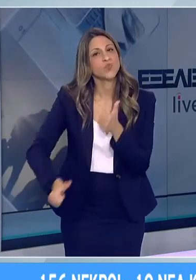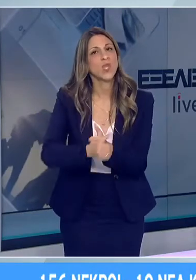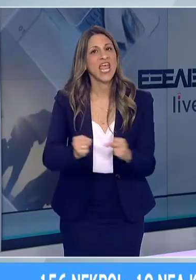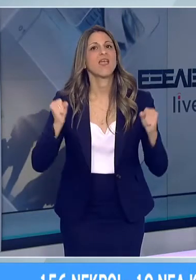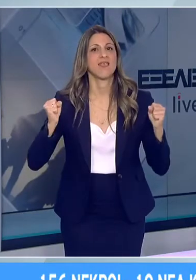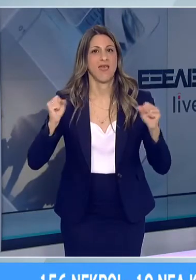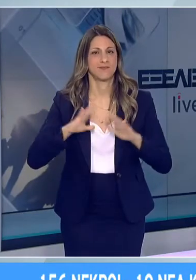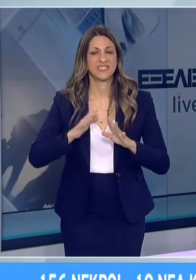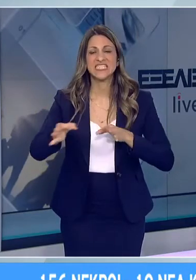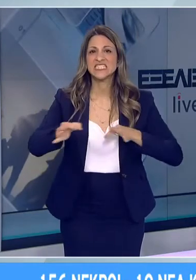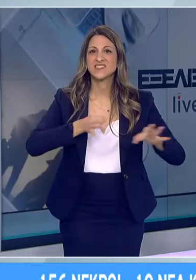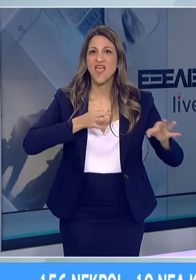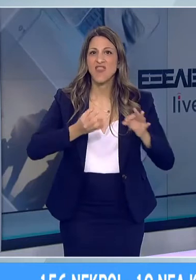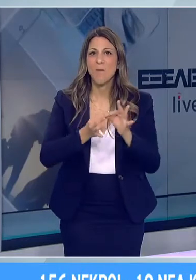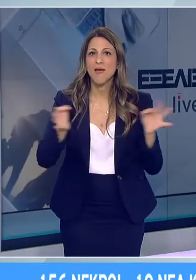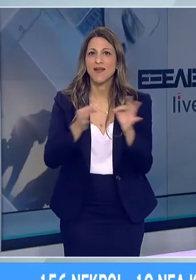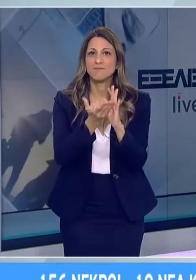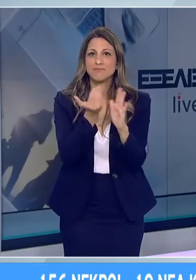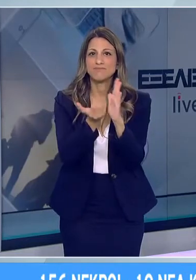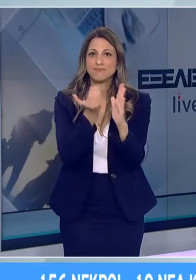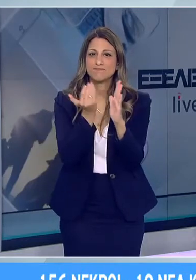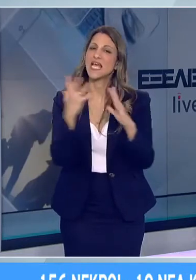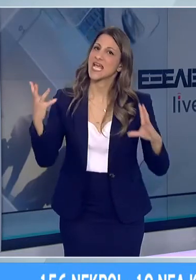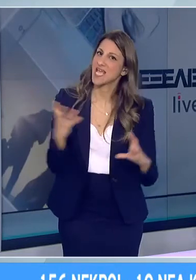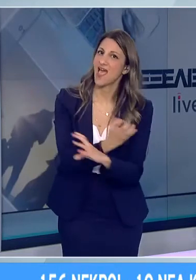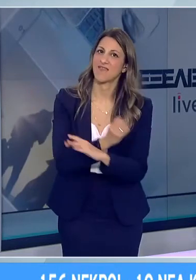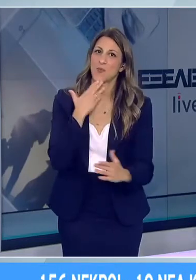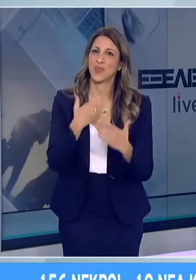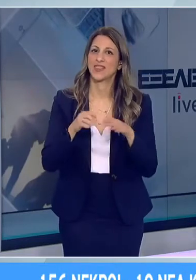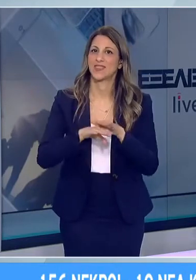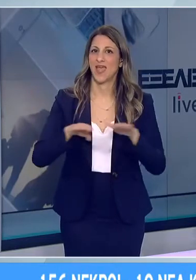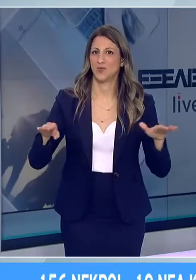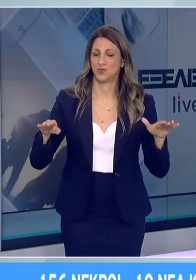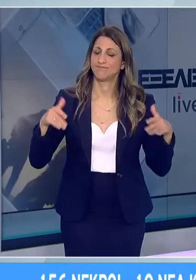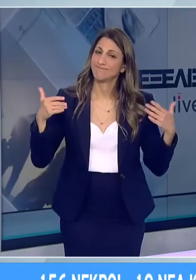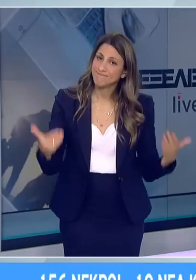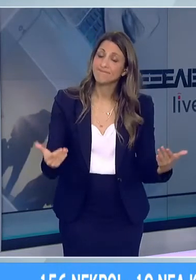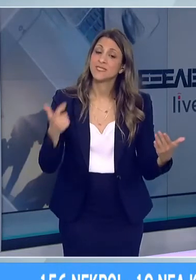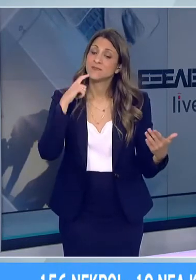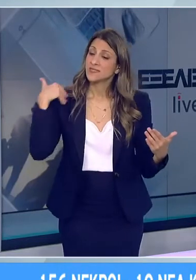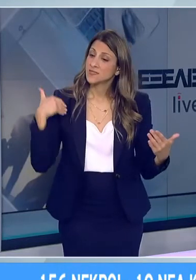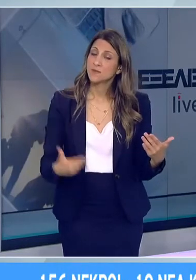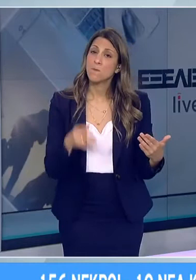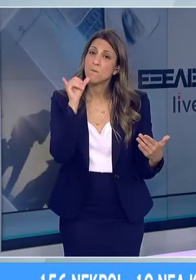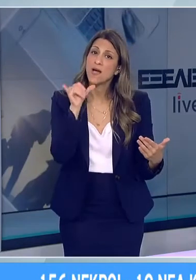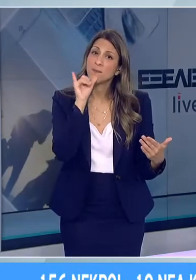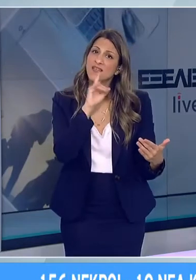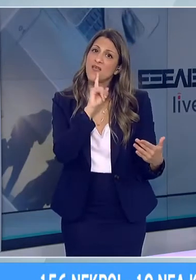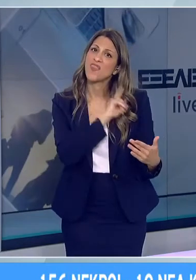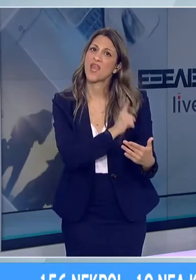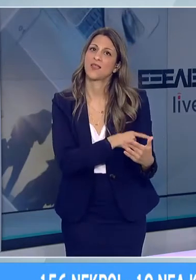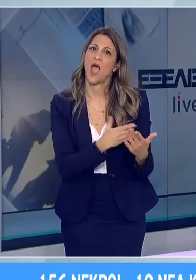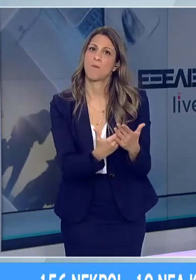ολοκληρώσουμε το σχέδιο άρσης των μέτρων χωρίς απρόοπτα, ότι θα συνεχίσουμε και σε αυτό το στάδιο να αποδεικνύουμε ότι από τις δυσκολίες βγαίνουμε πάντα πιο